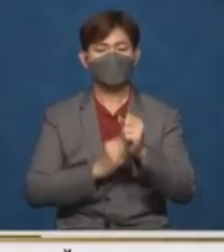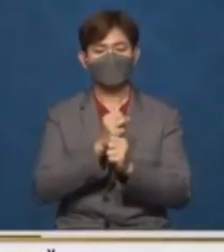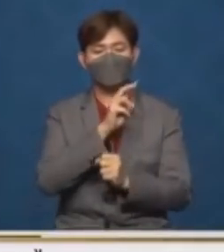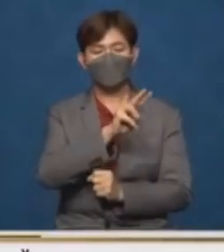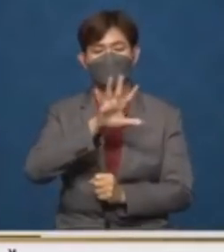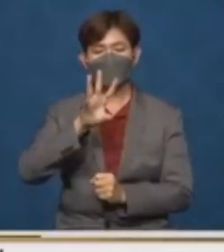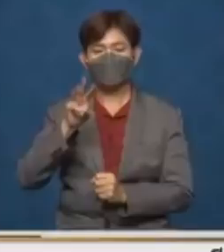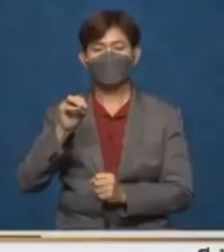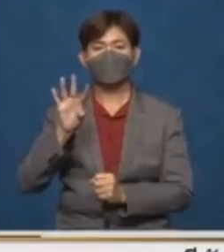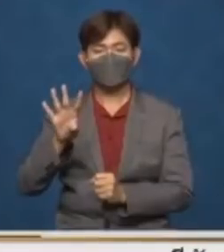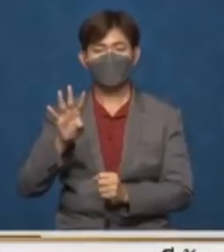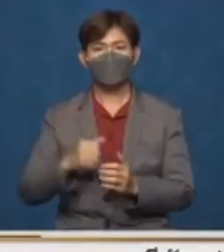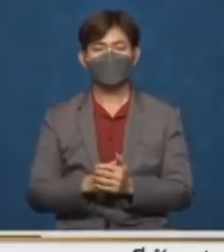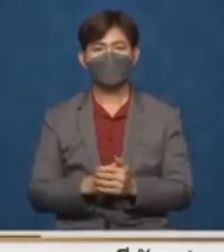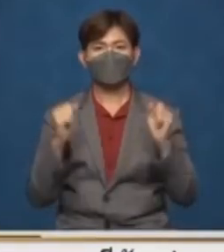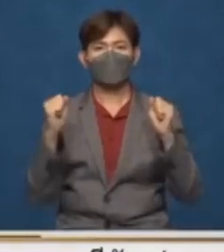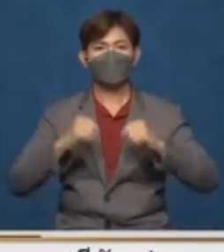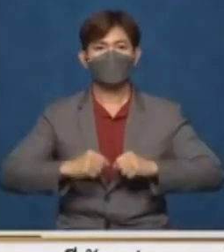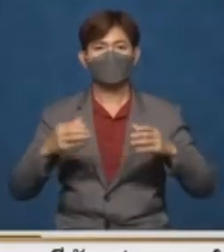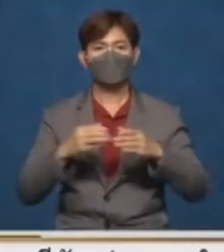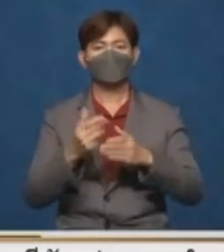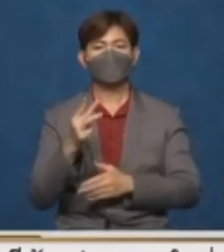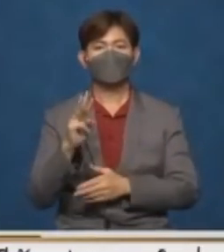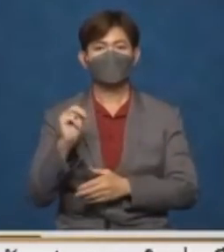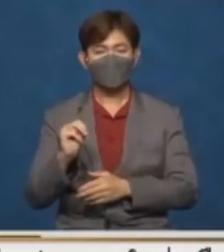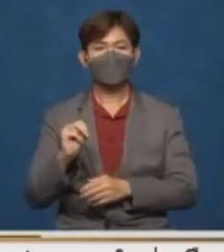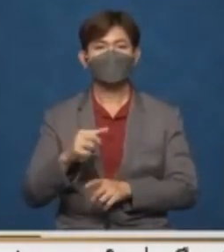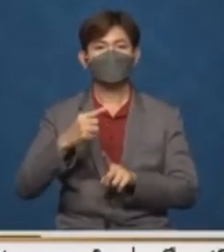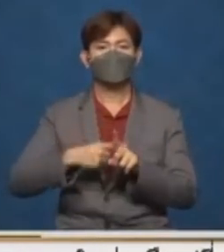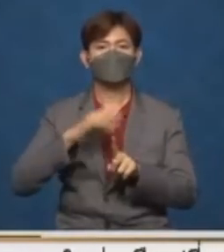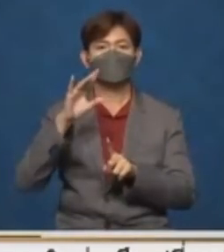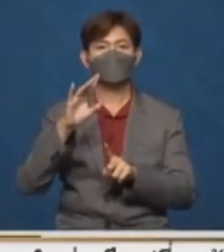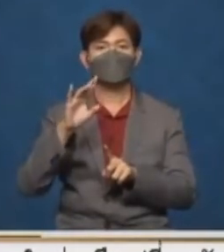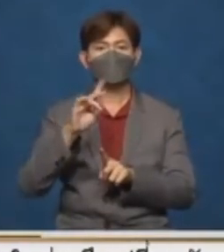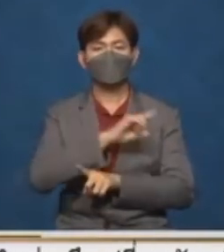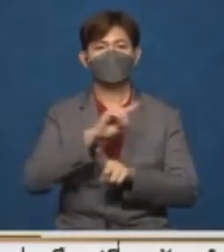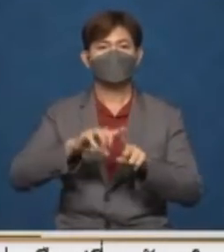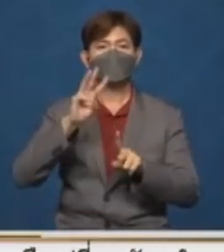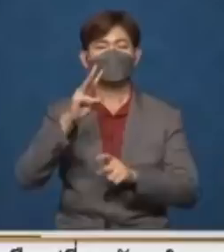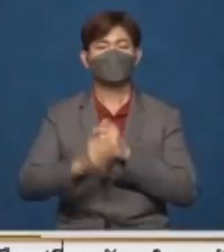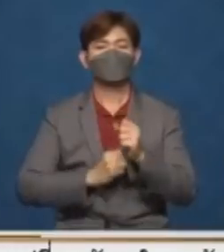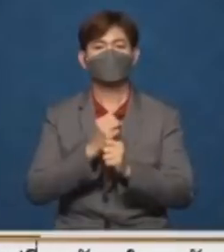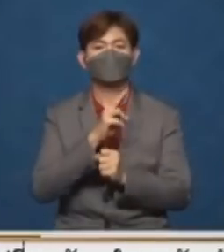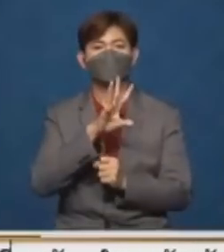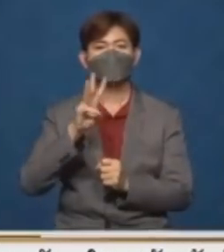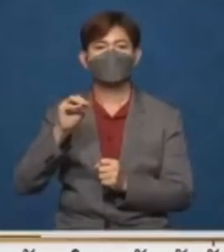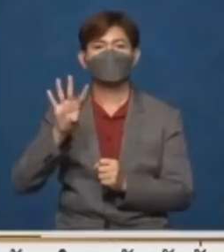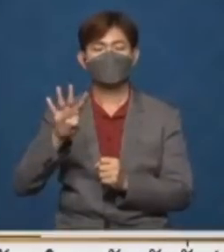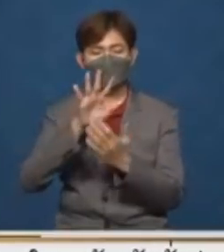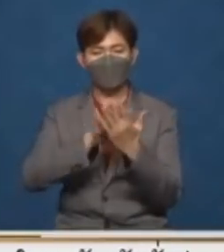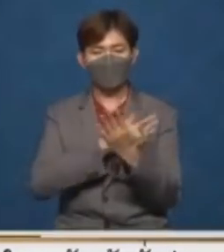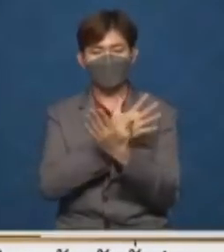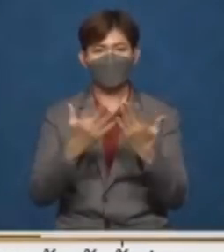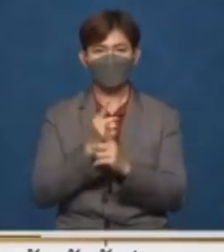และมะติขนาดรันติ เมื่อวนที่ 6 กระดกดาคม 1964ไม่เป็ไปตามแผนการกระจาย VACCIN ที่ประหั